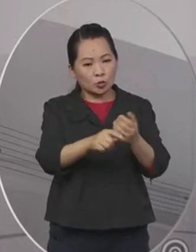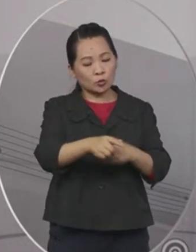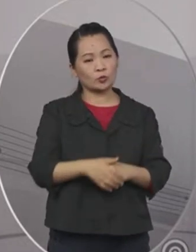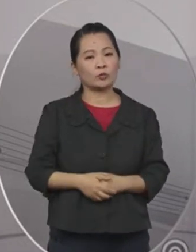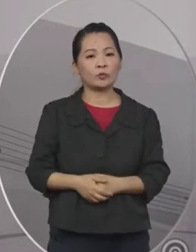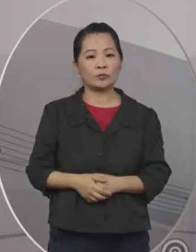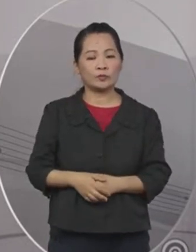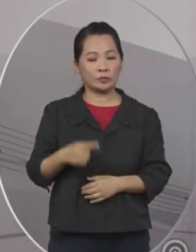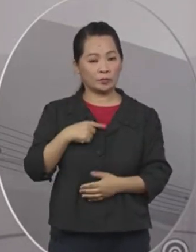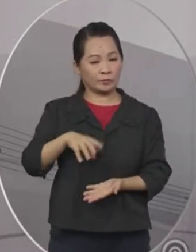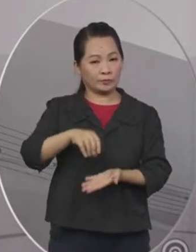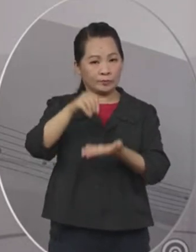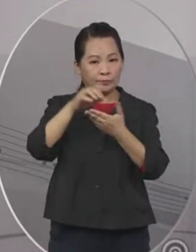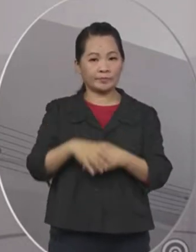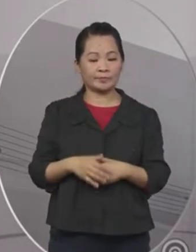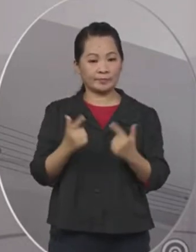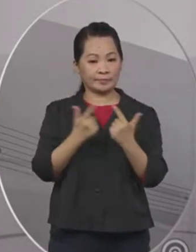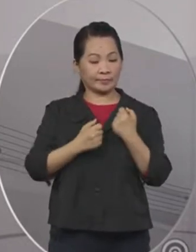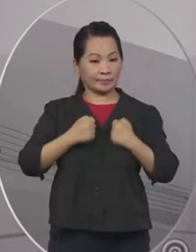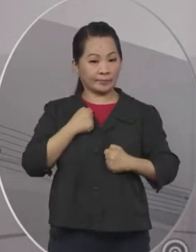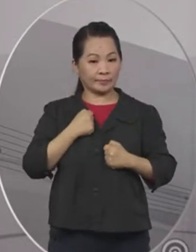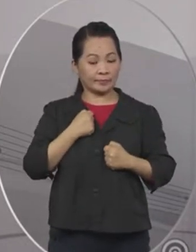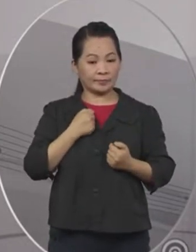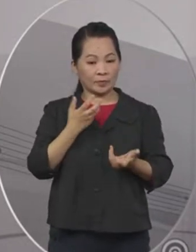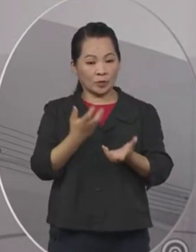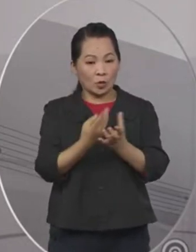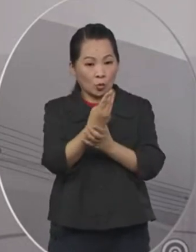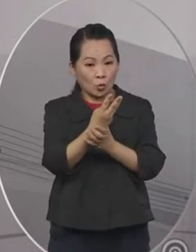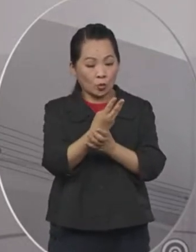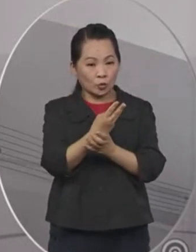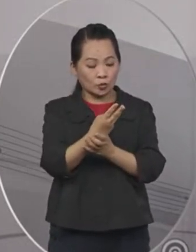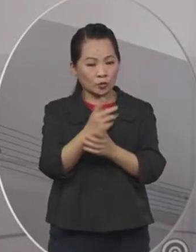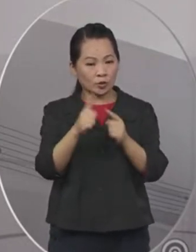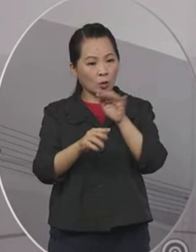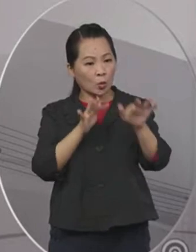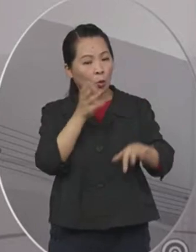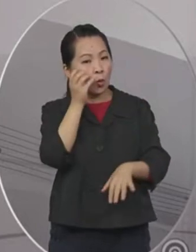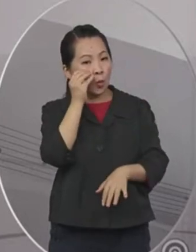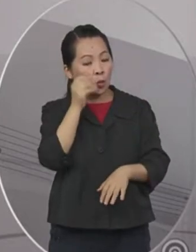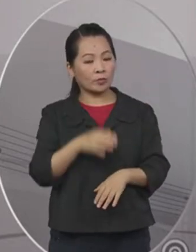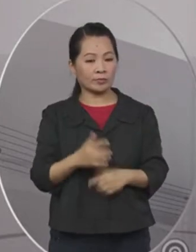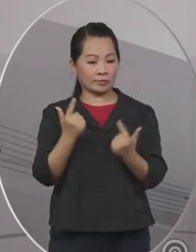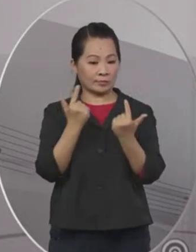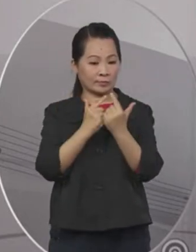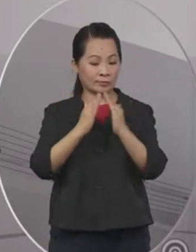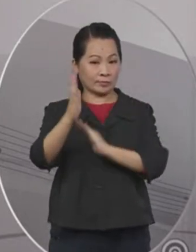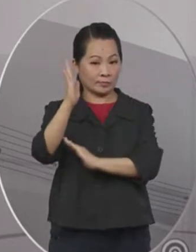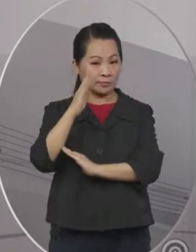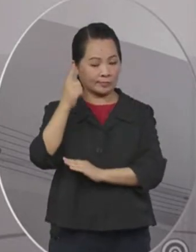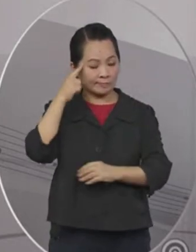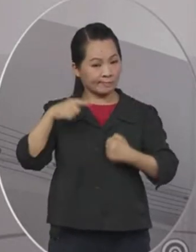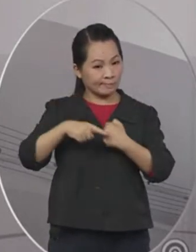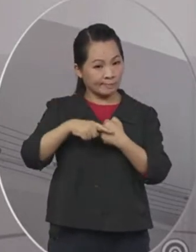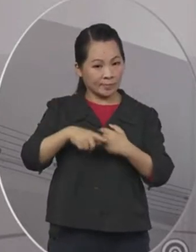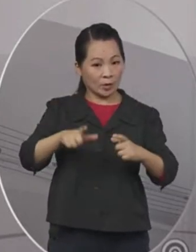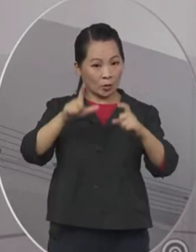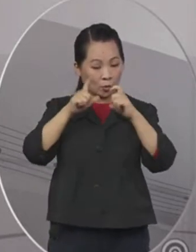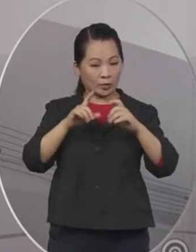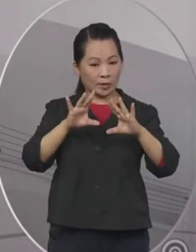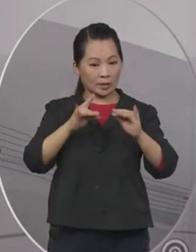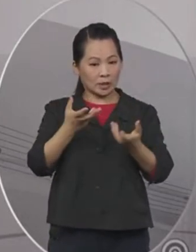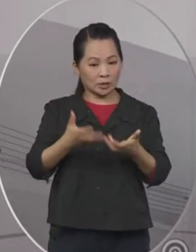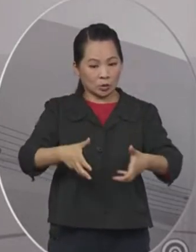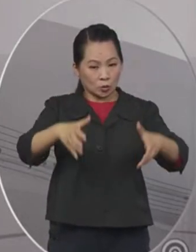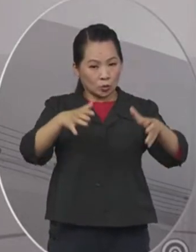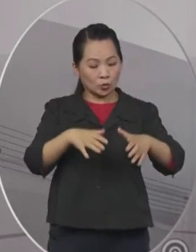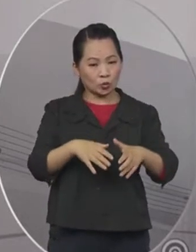主张，为了促进北投温泉商圈的观光，北市府应该研议重新恢复地热谷煮温